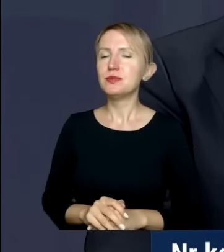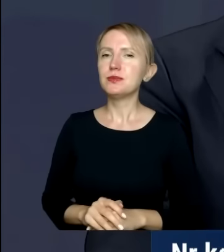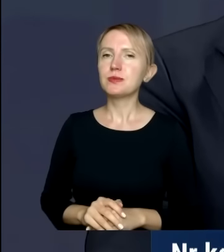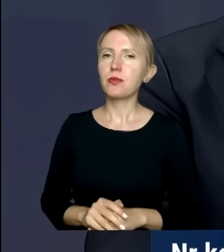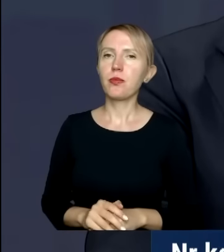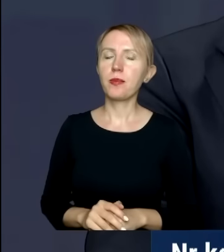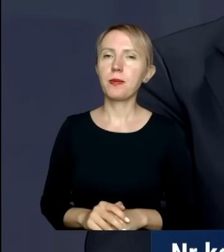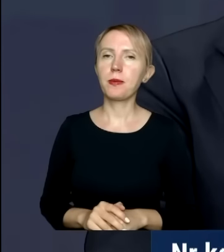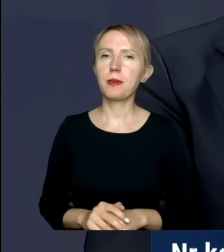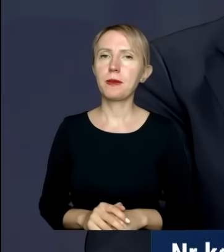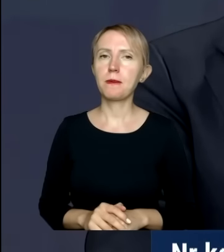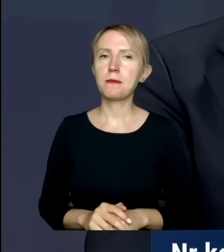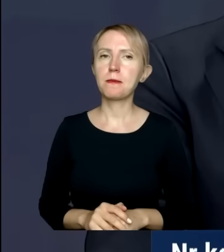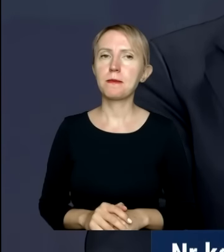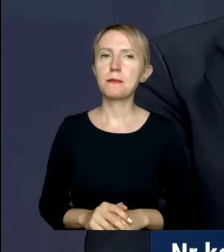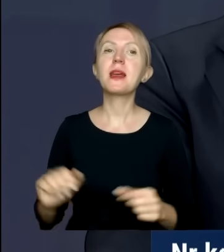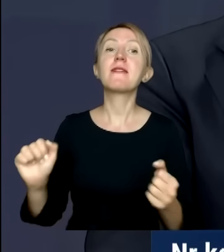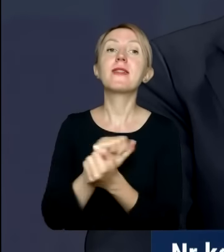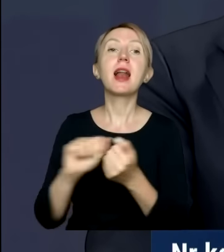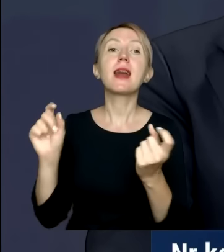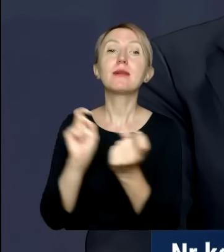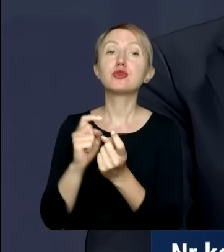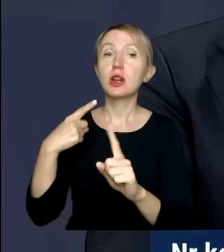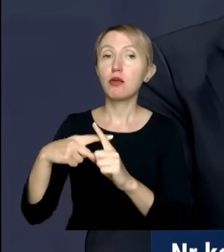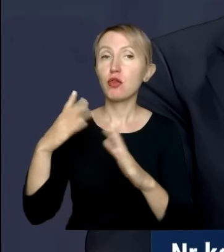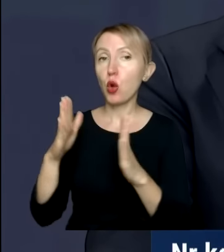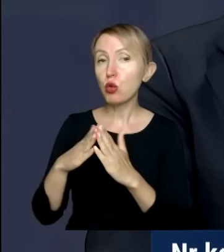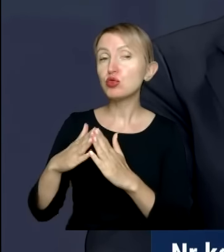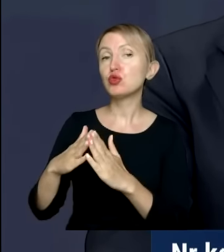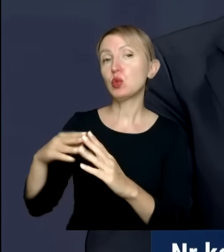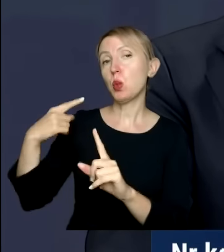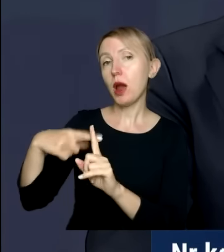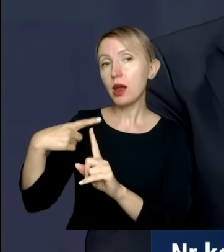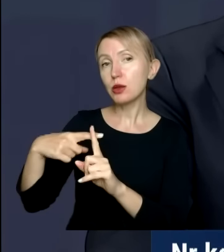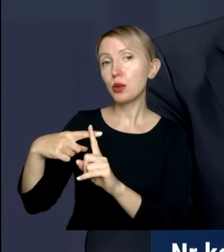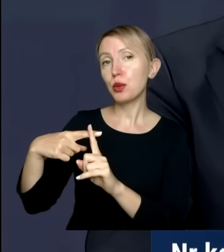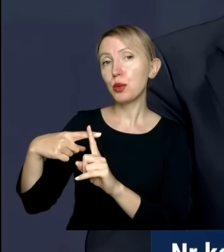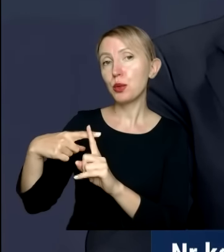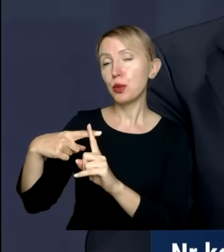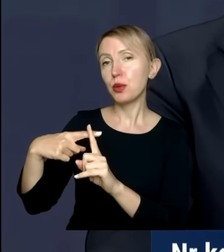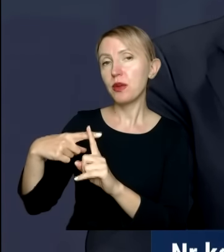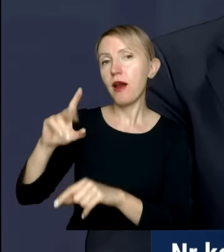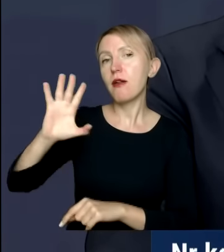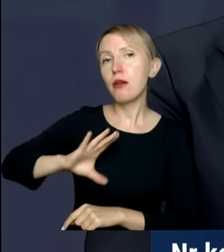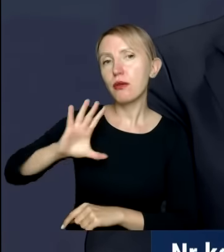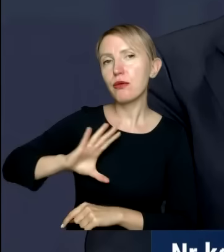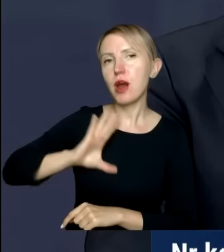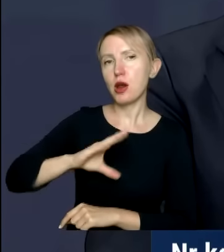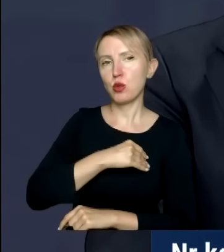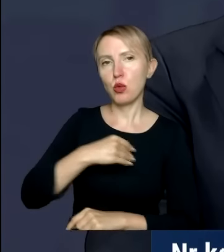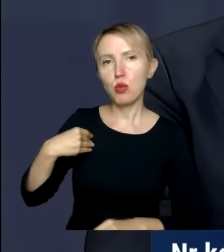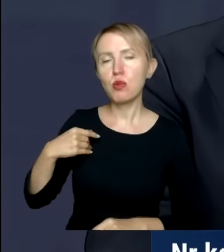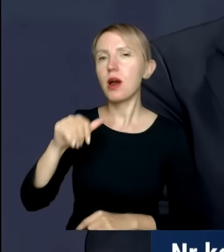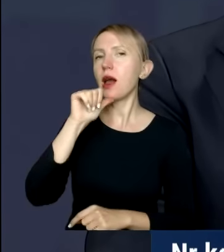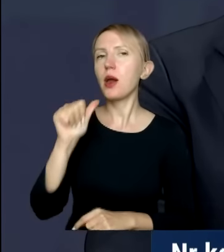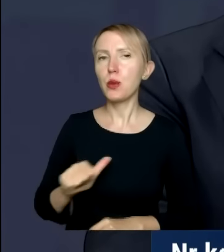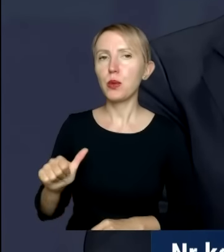niestety walka walka z kościołem walka z katolicyzmem walka z wartościami polskimi i europejskimi